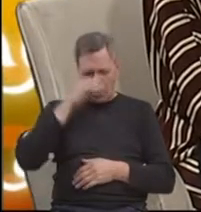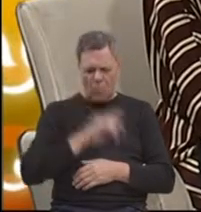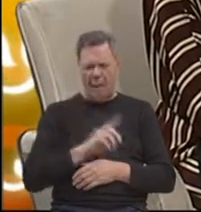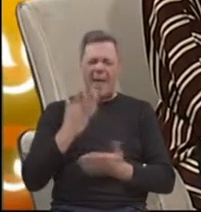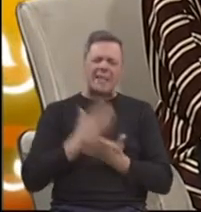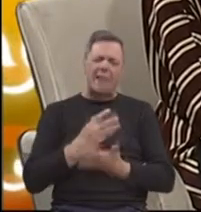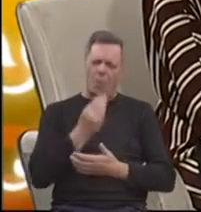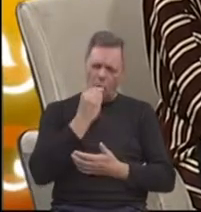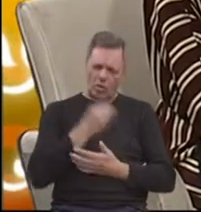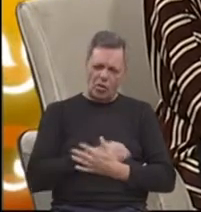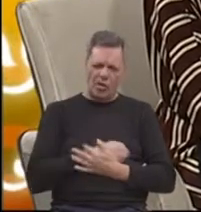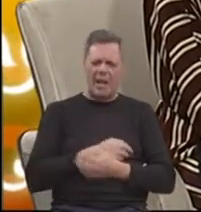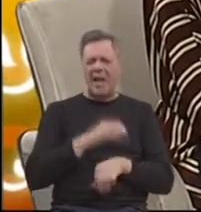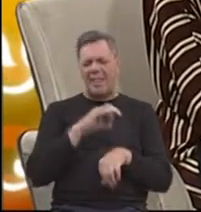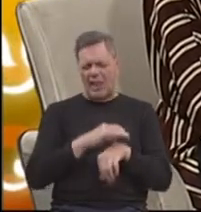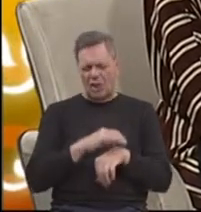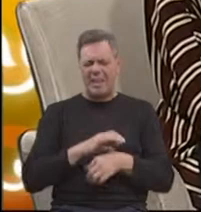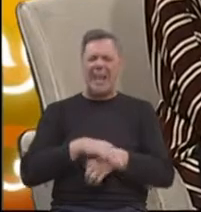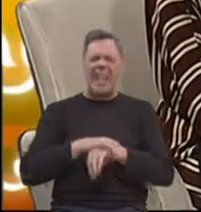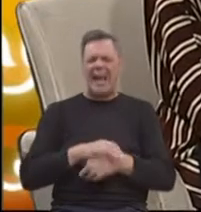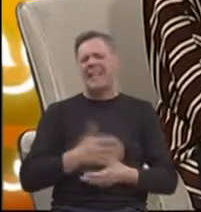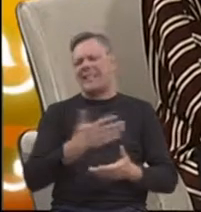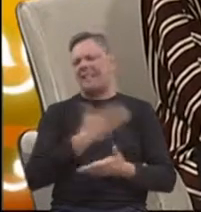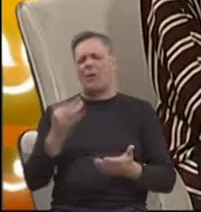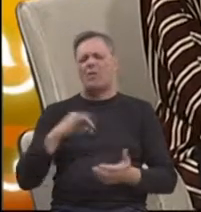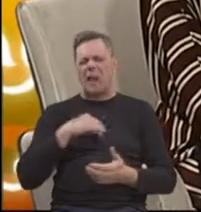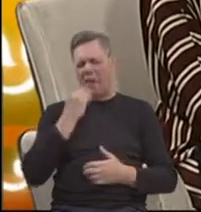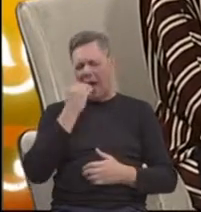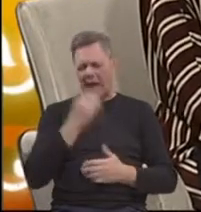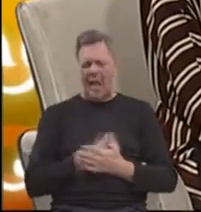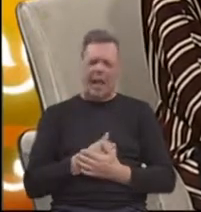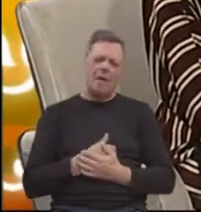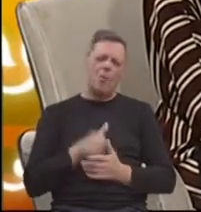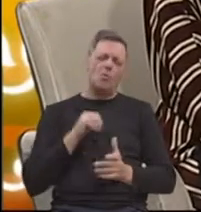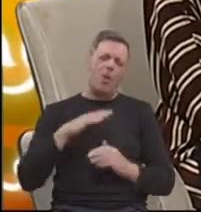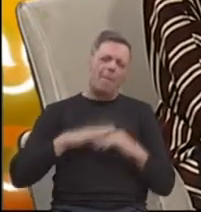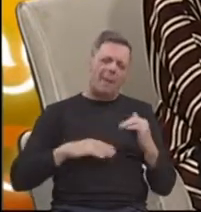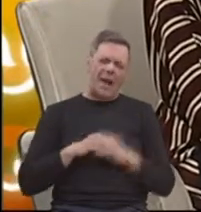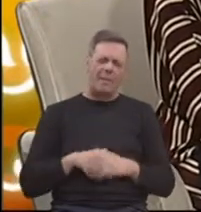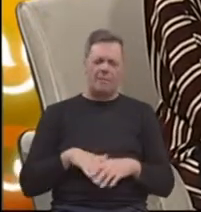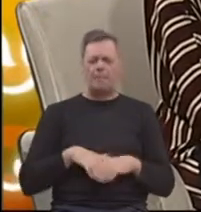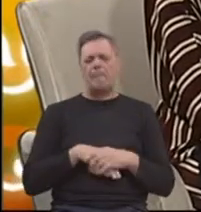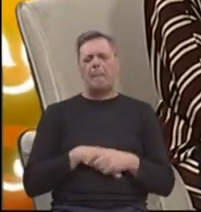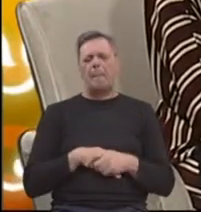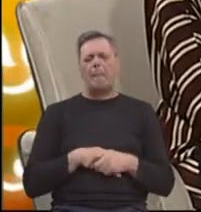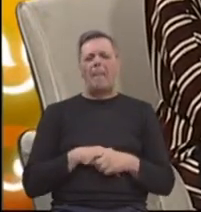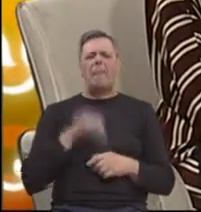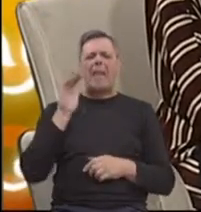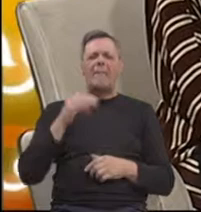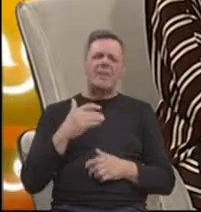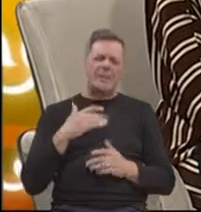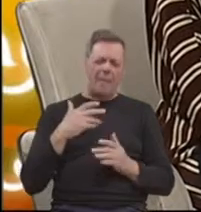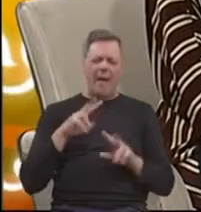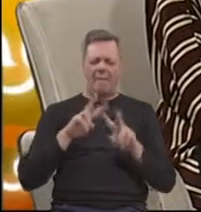samo nutricionistička, već liječnici i ljekarnici, dakle svi koje zanima hrana, prehrana u svojoj praksi, u multidisciplinarnosti, prijavite se